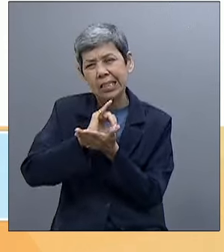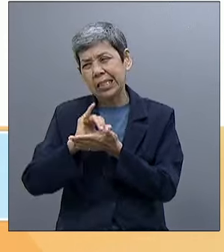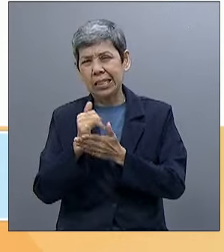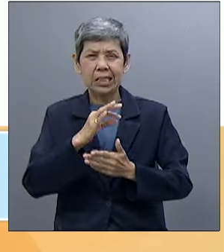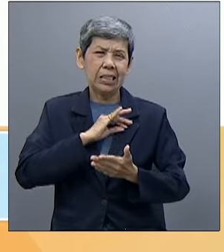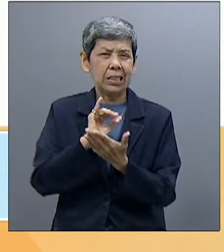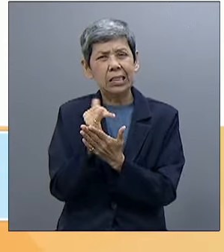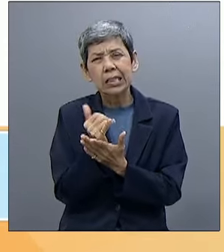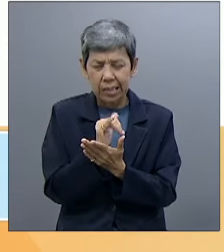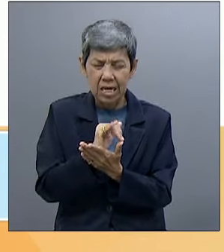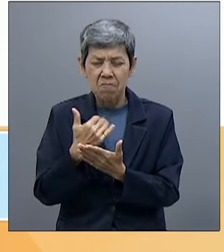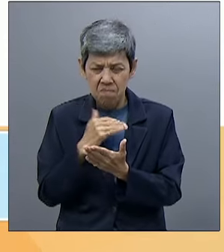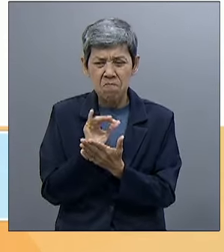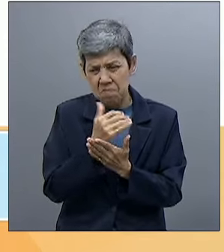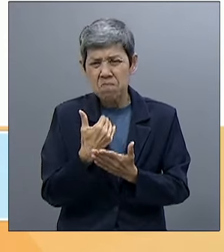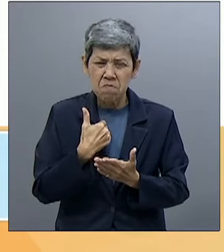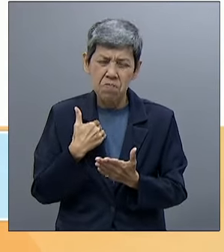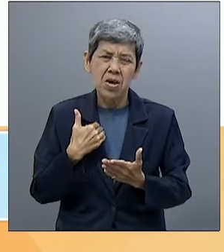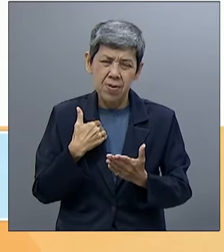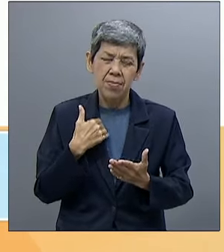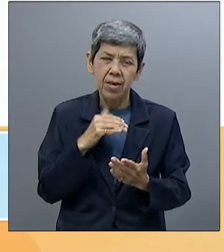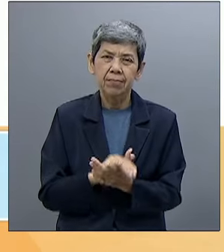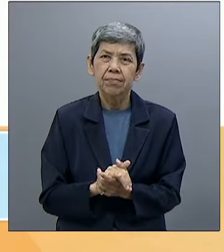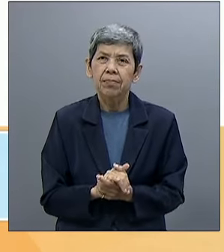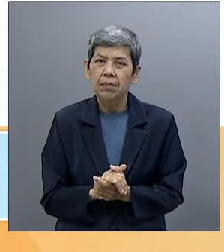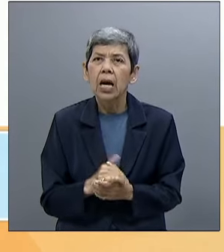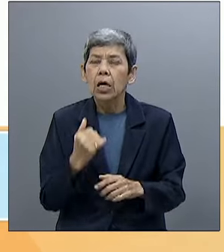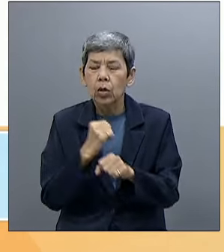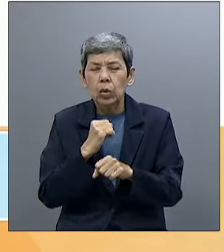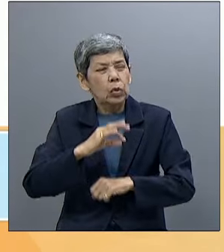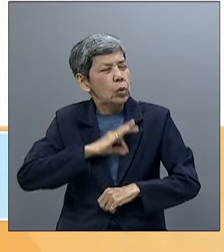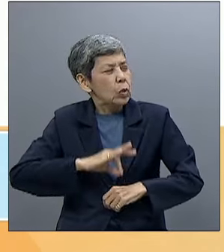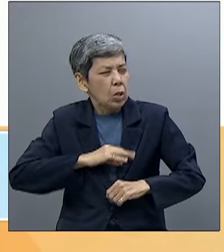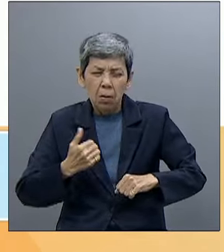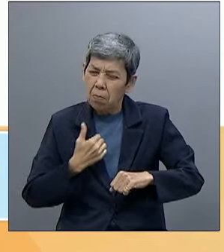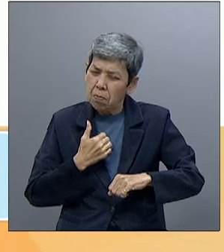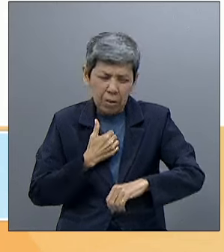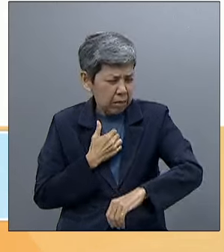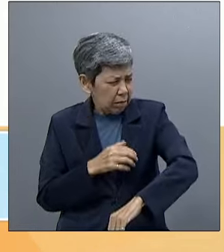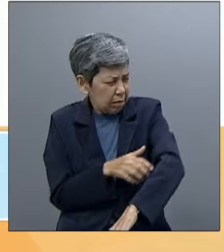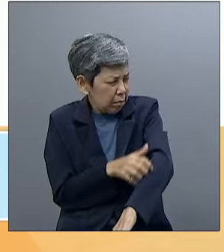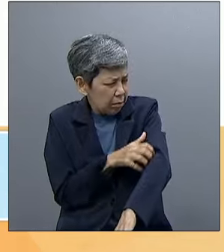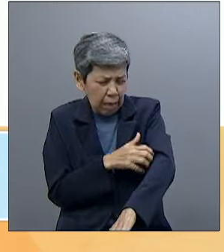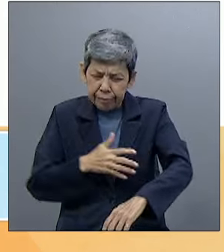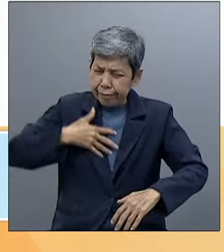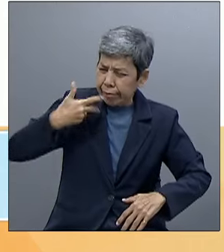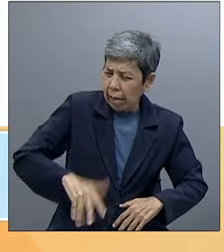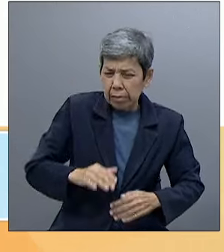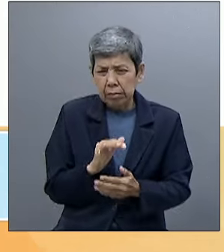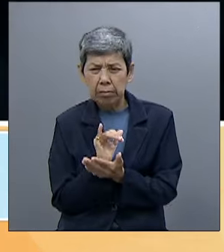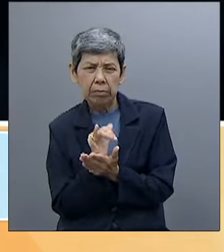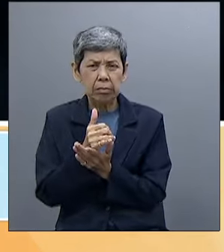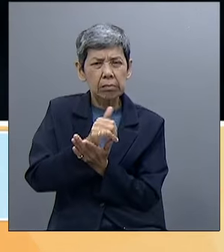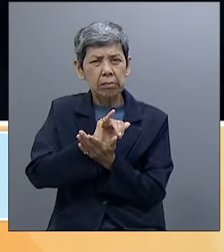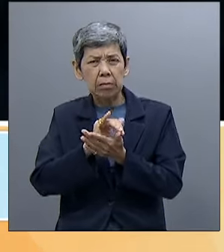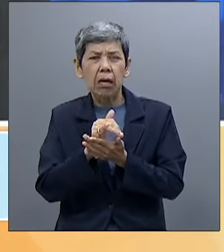เนื้อต่างๆเนี่ยมีลักษณะเปลี่ยนแปลงไปค่ะก็จะทำให้รู้สึกเหมือนมีอิสัยอยู่คารู้สึกไม่สุขสบายค่ะออาจารย์ครับเมื่อ